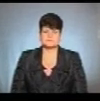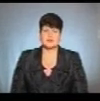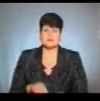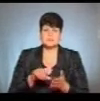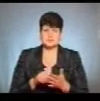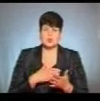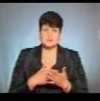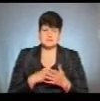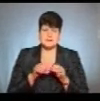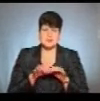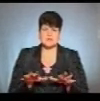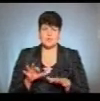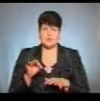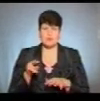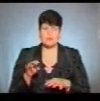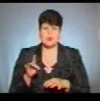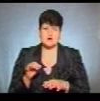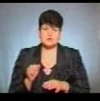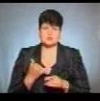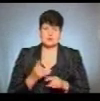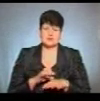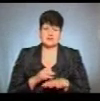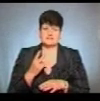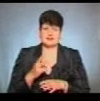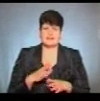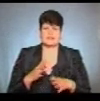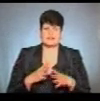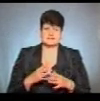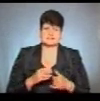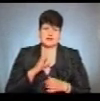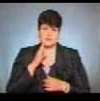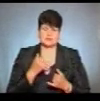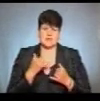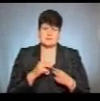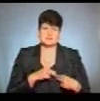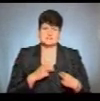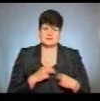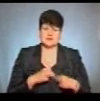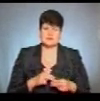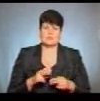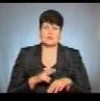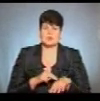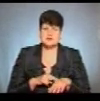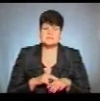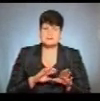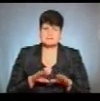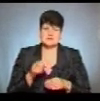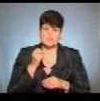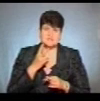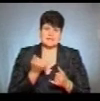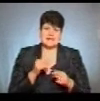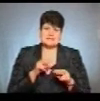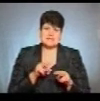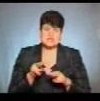Представники громадянської мережі «Опора» провели сьогодні два тренінги – зранку для працівників превенції та патрульної поліції, після обіду для слідчих,